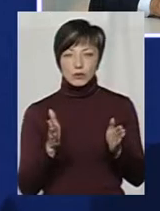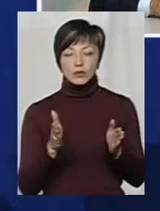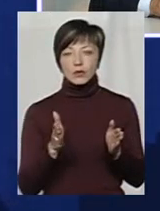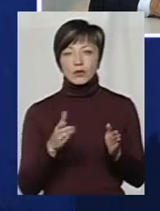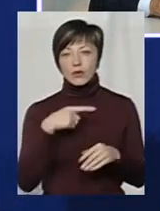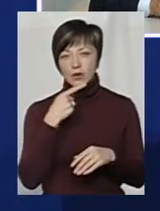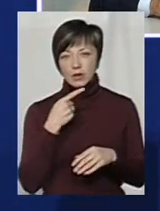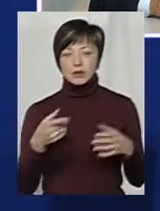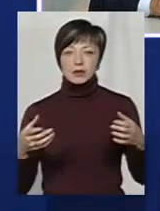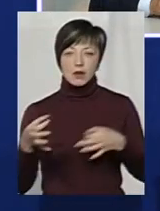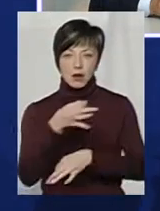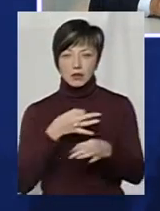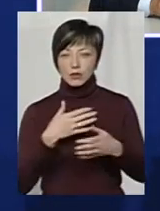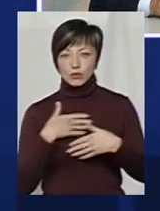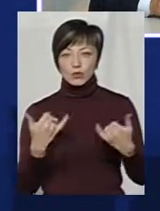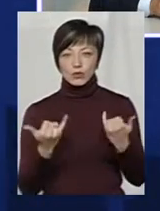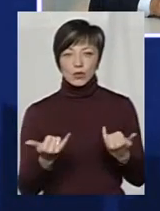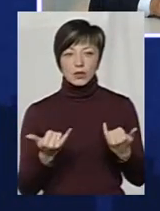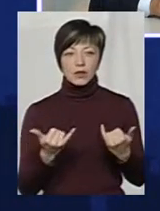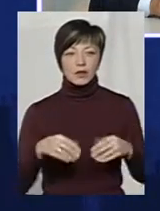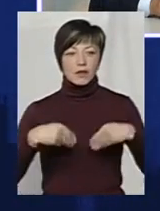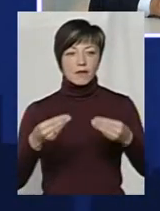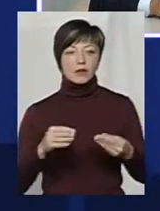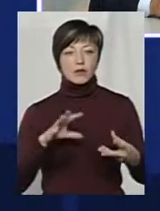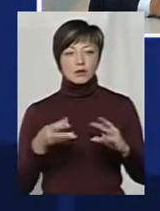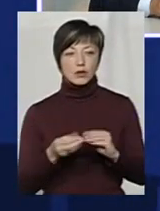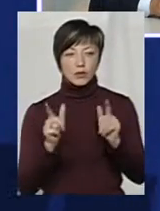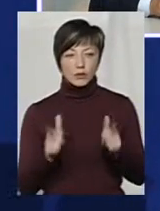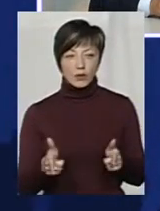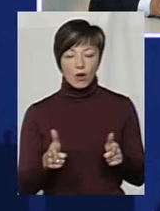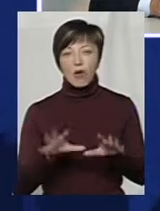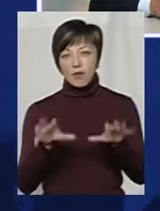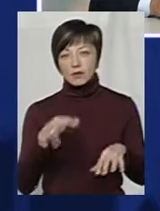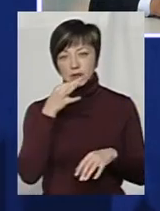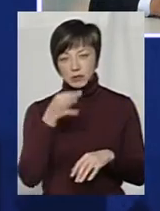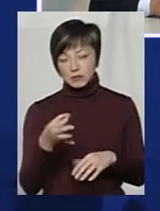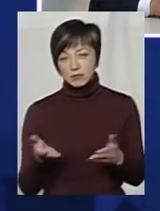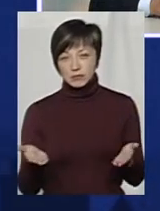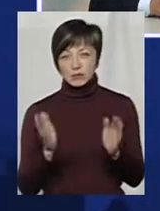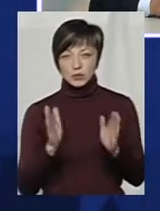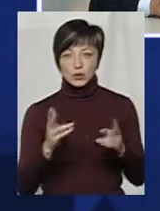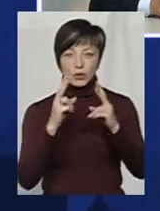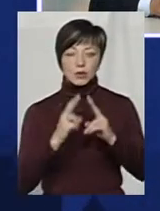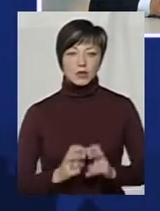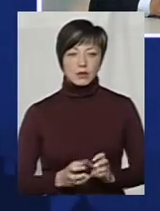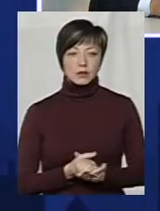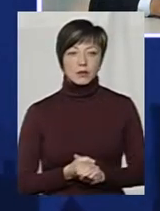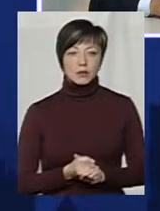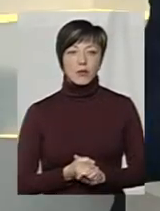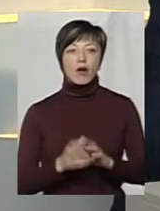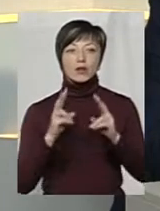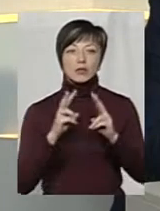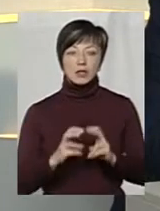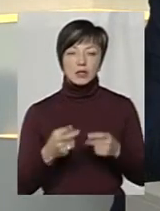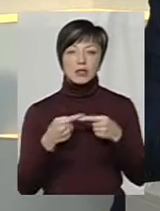не хочу сьогодні вже видавати, якби це, якщо голова сказав, значить буде розглядатися. Тобто